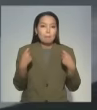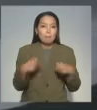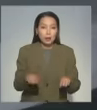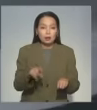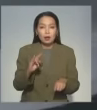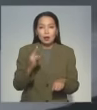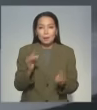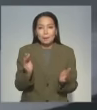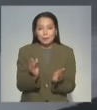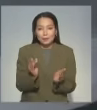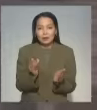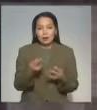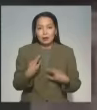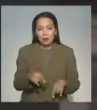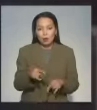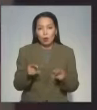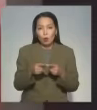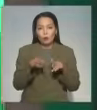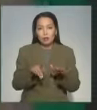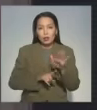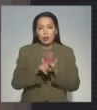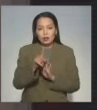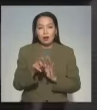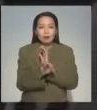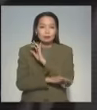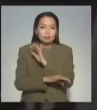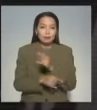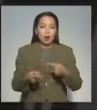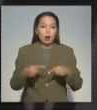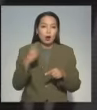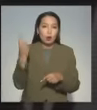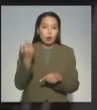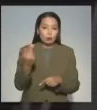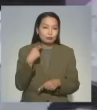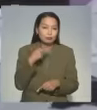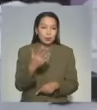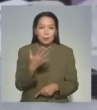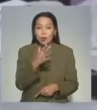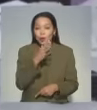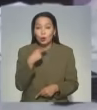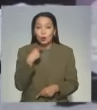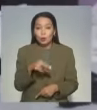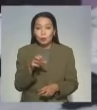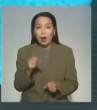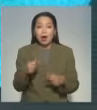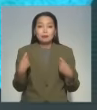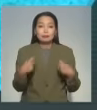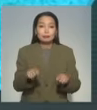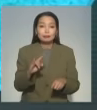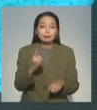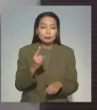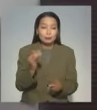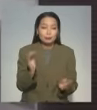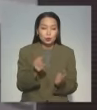ребенка. Заведены уголовные дела. За содержание притонов организаторам может грозить до 5 лет тюрьмы, а за торговлю